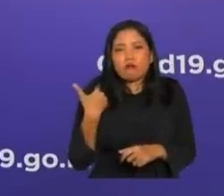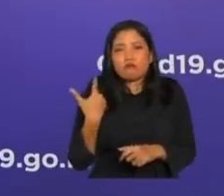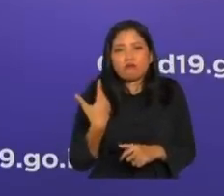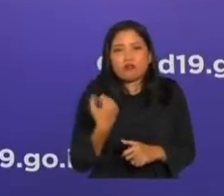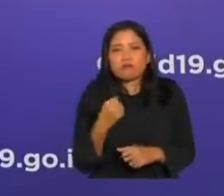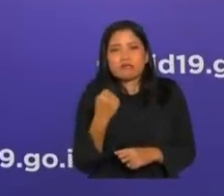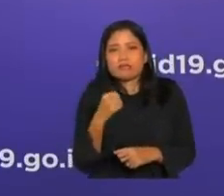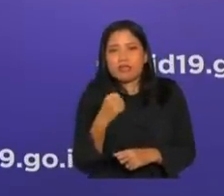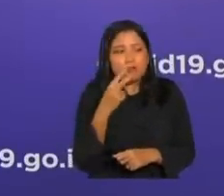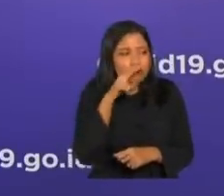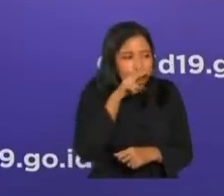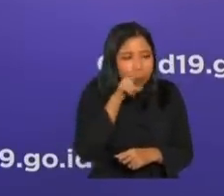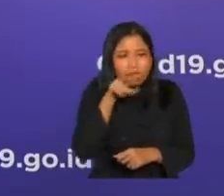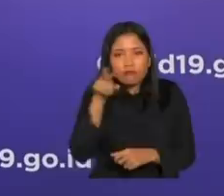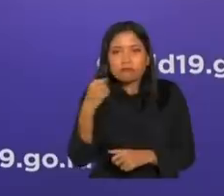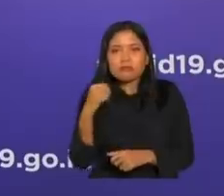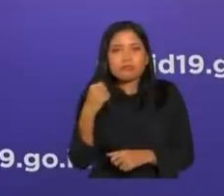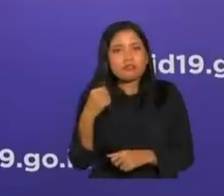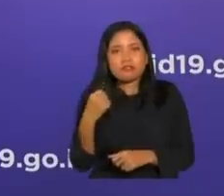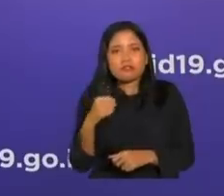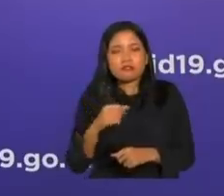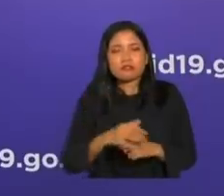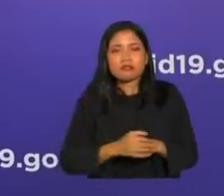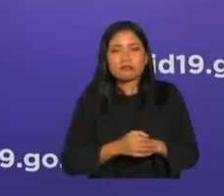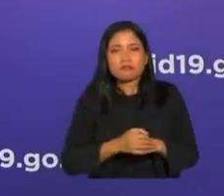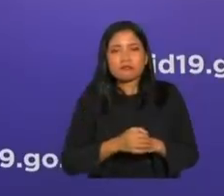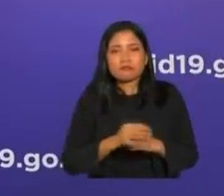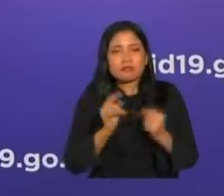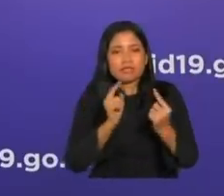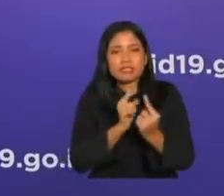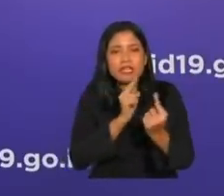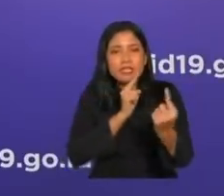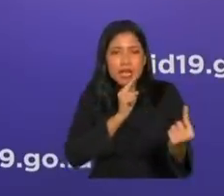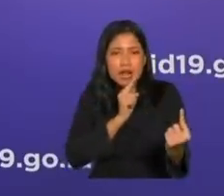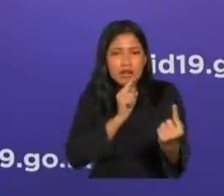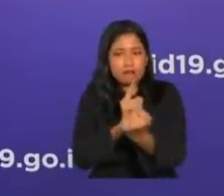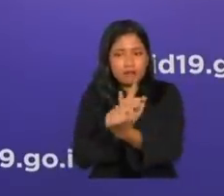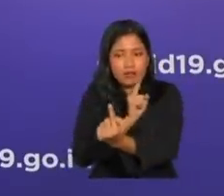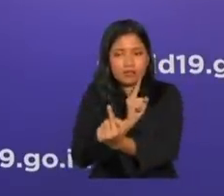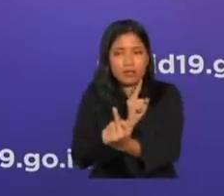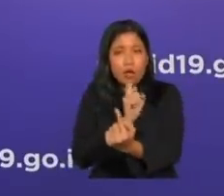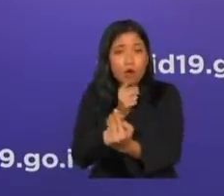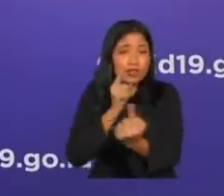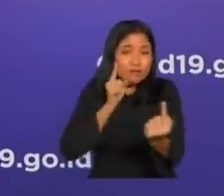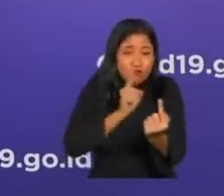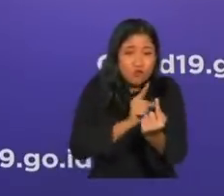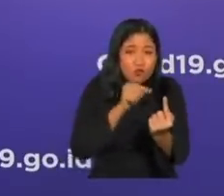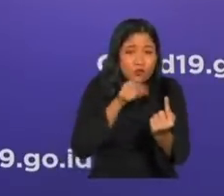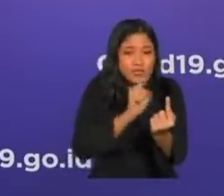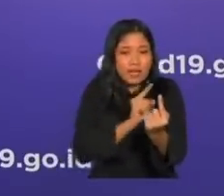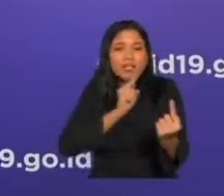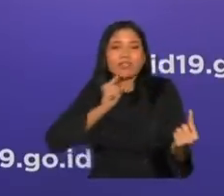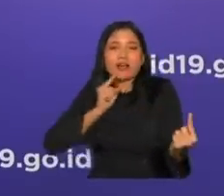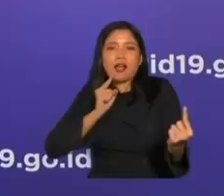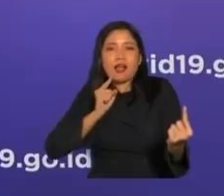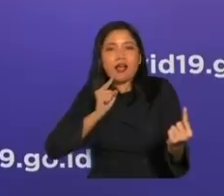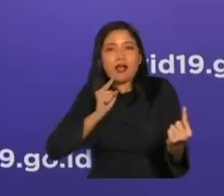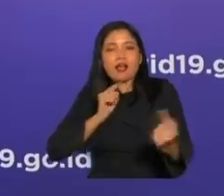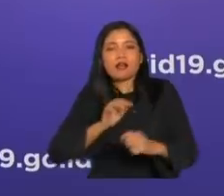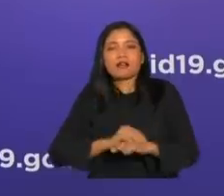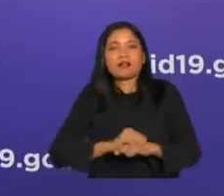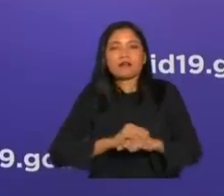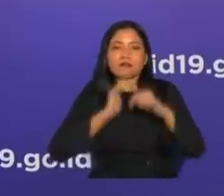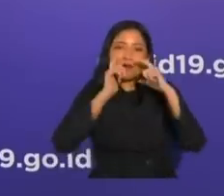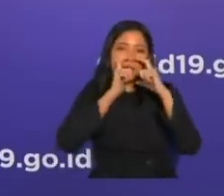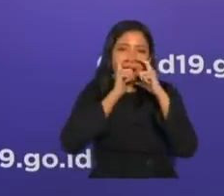jarak fisik Hai pada saat ketemu orang-orang Hai kemudian menggunakan